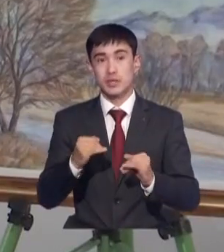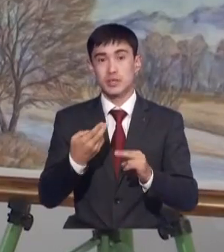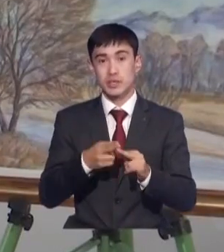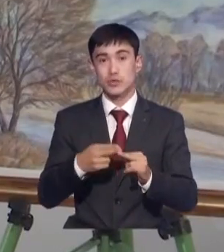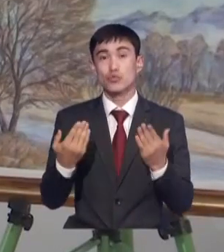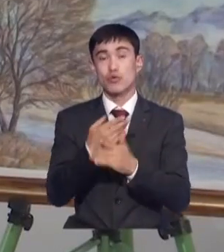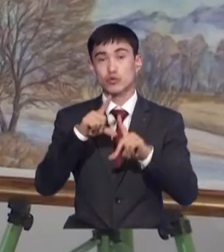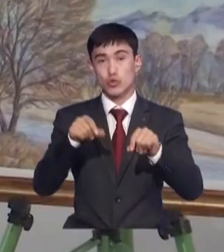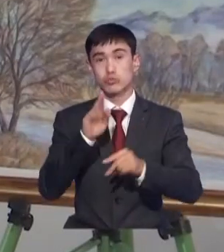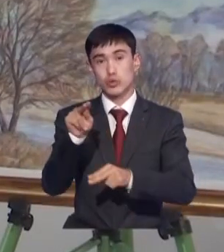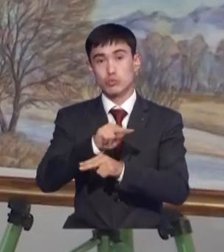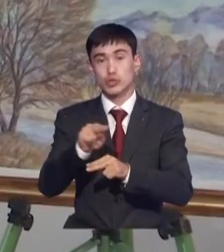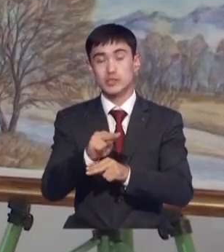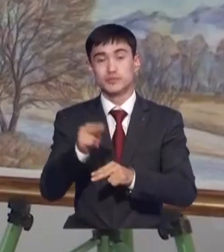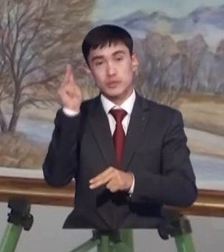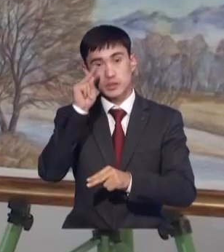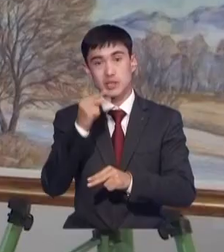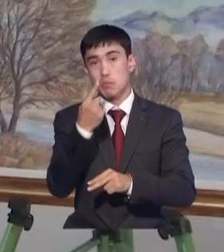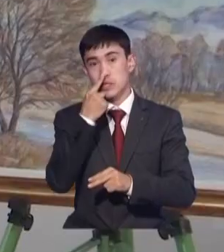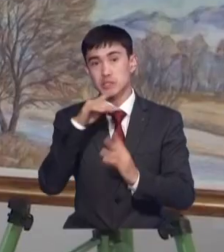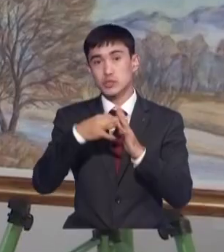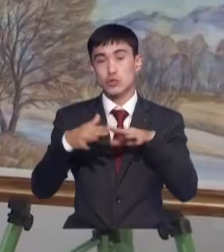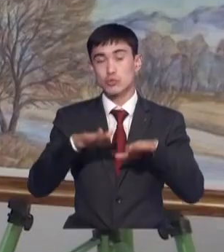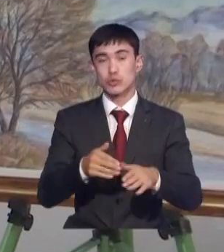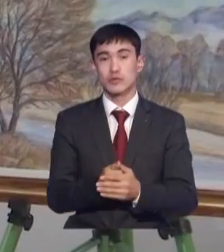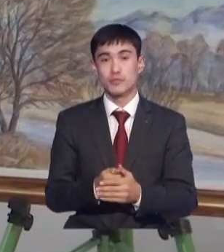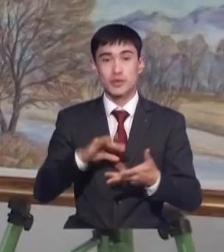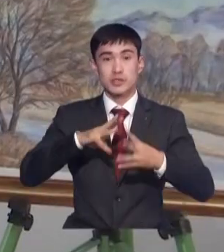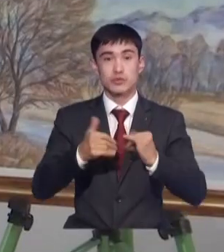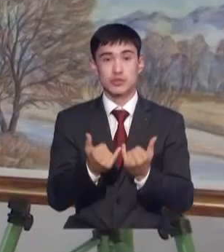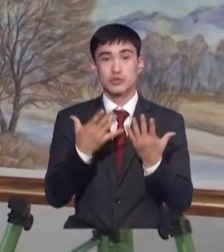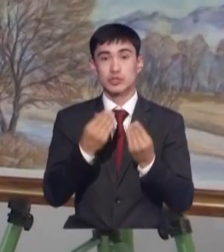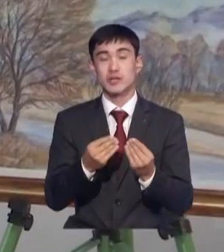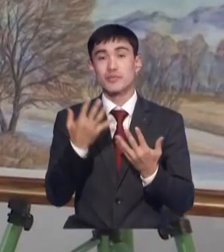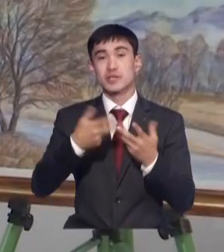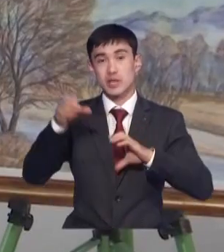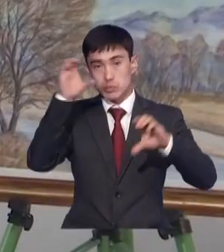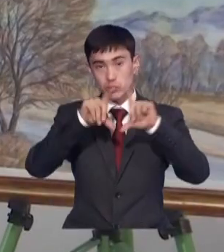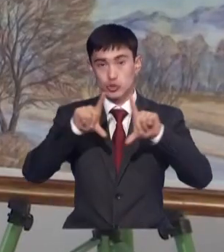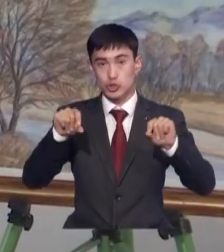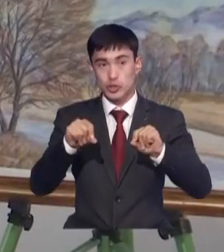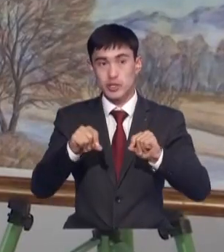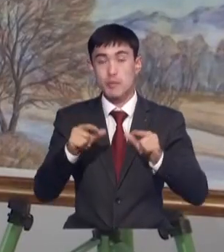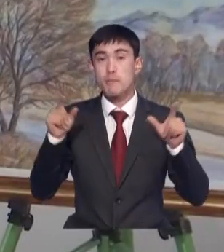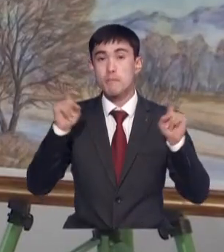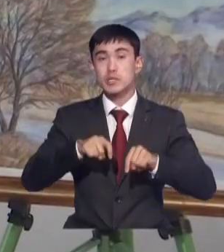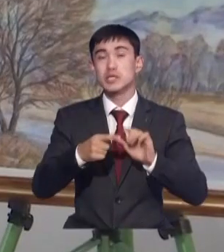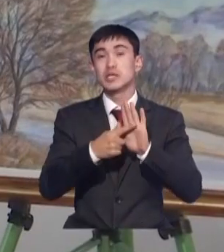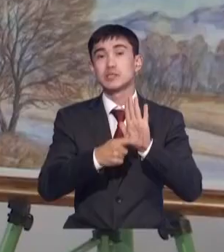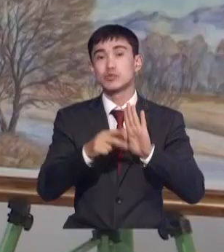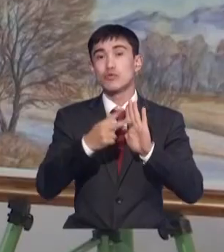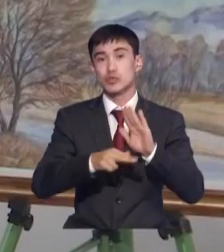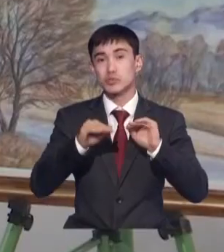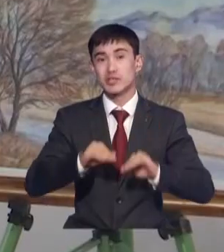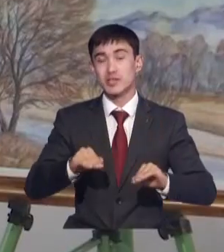того, в новой школе будут обучаться дети из близлежащих населенных пунктов. Всего на сегодня в это среднеобразовательное учреждение перешли 780